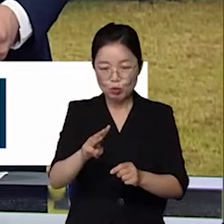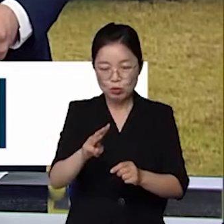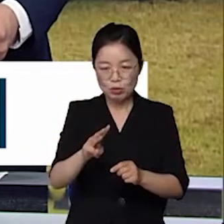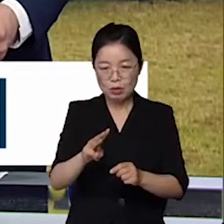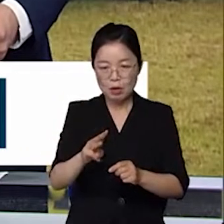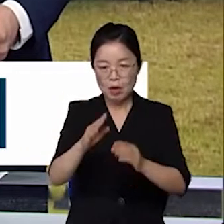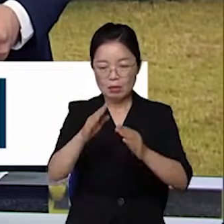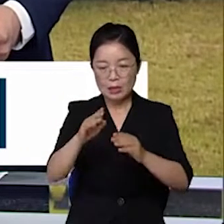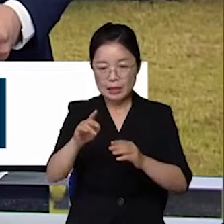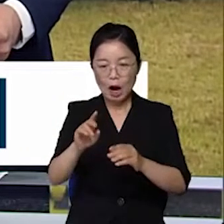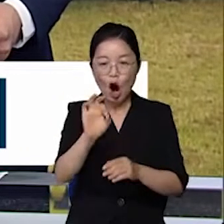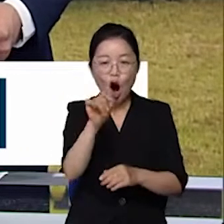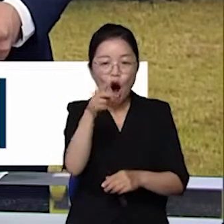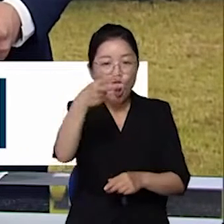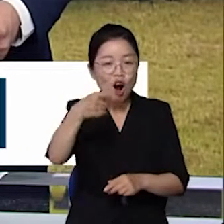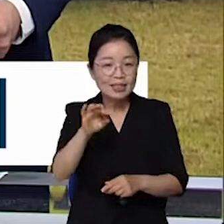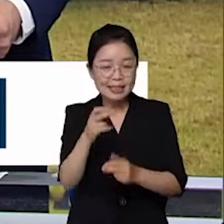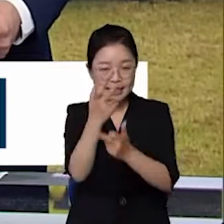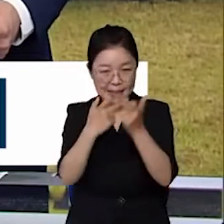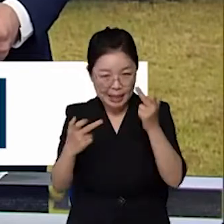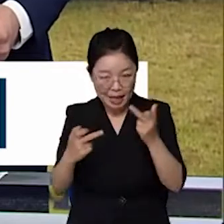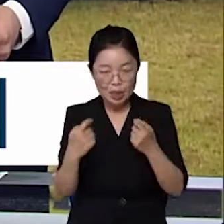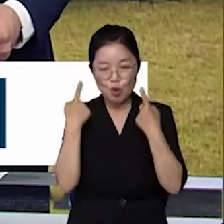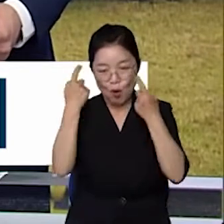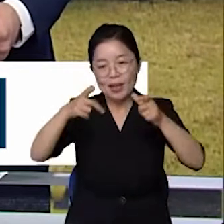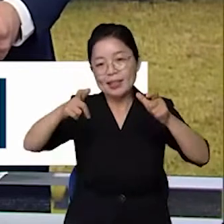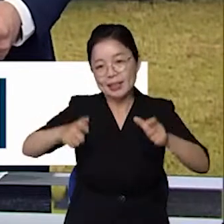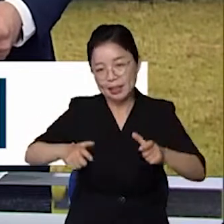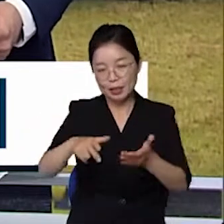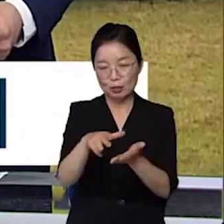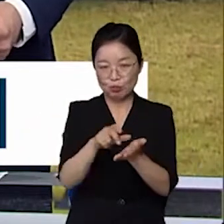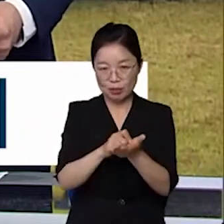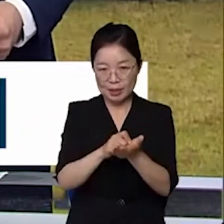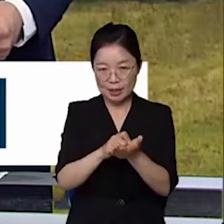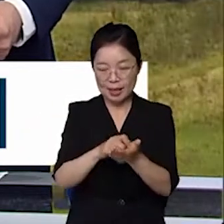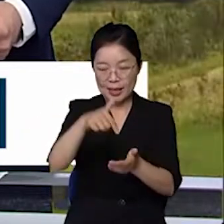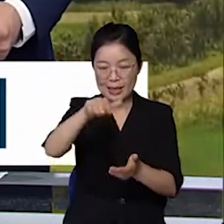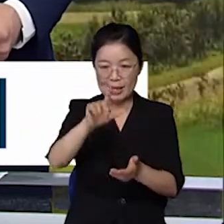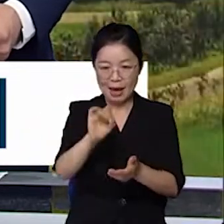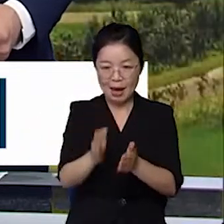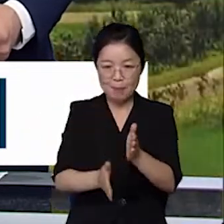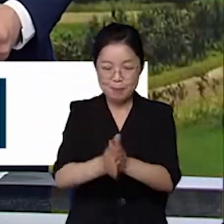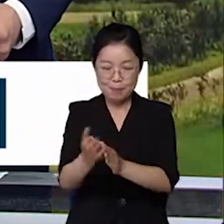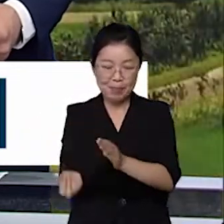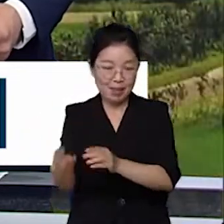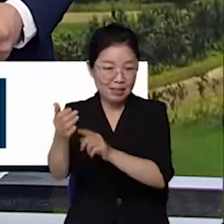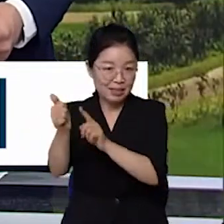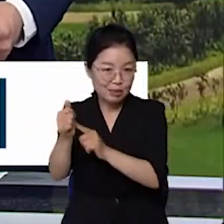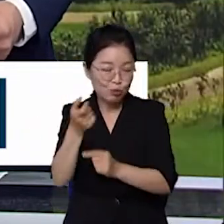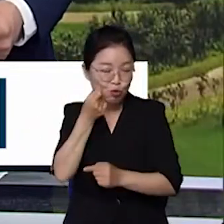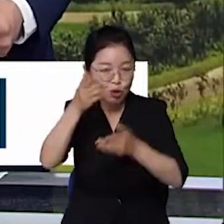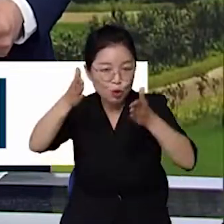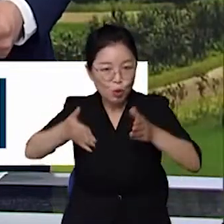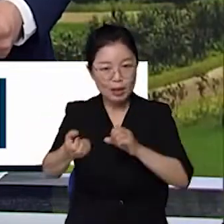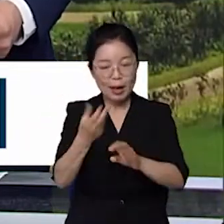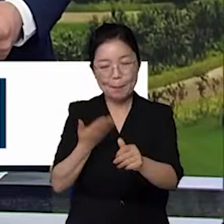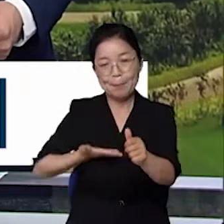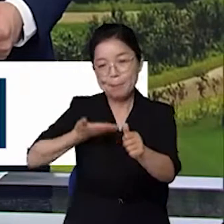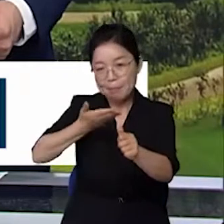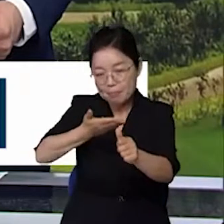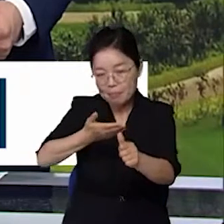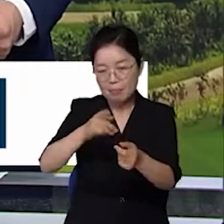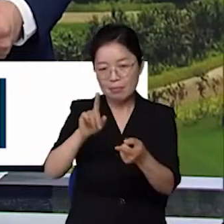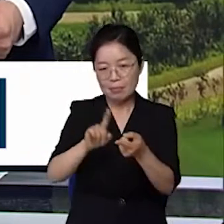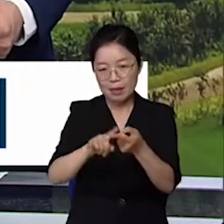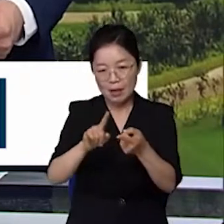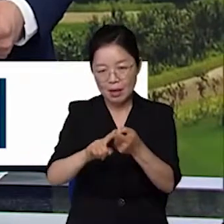과제인 어등산 관광단지 개발입니다. 강기정 광주광역시장 당선인이 6개월 안에 답을 내놓겠다고 했는데 민관 주도